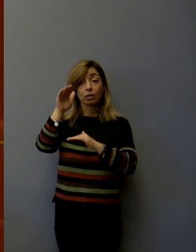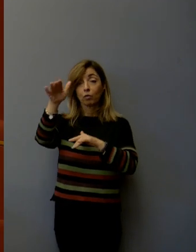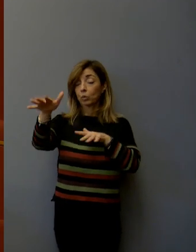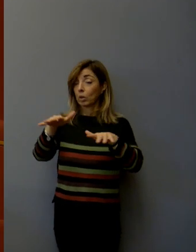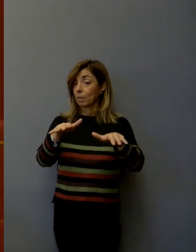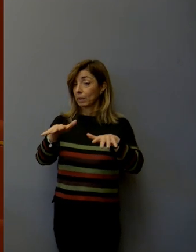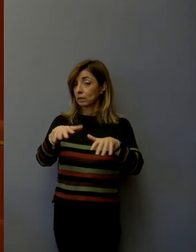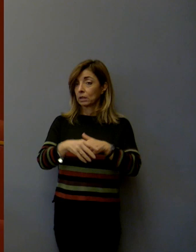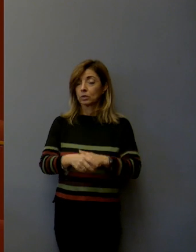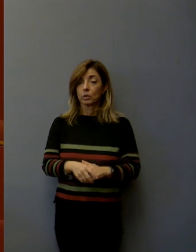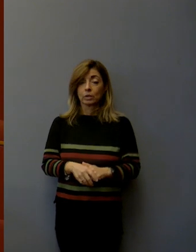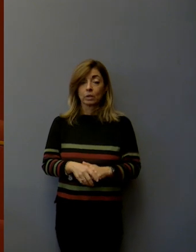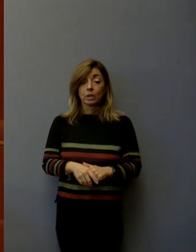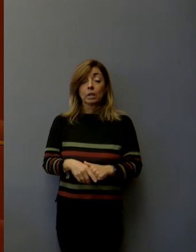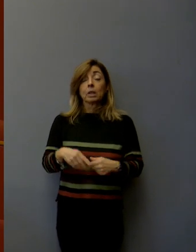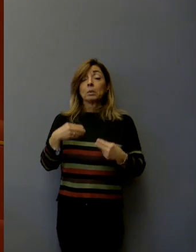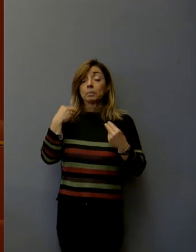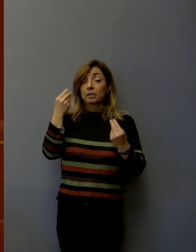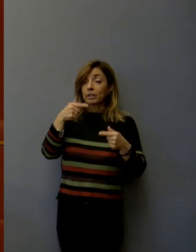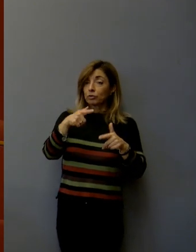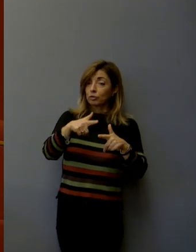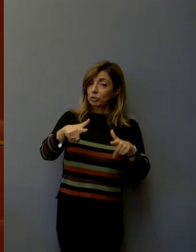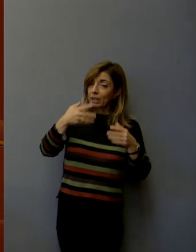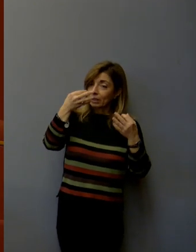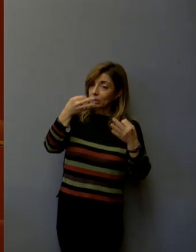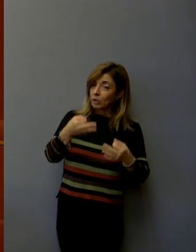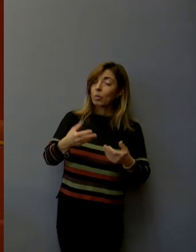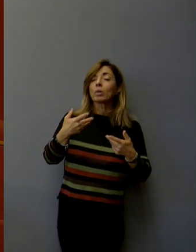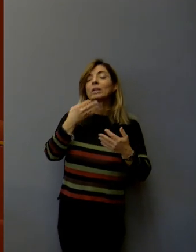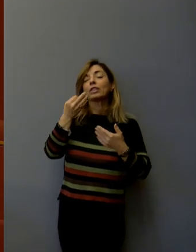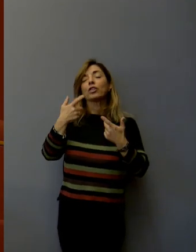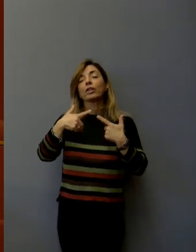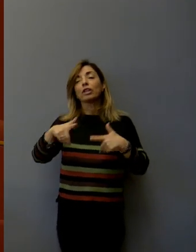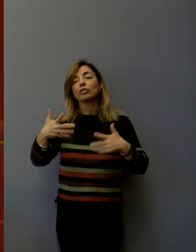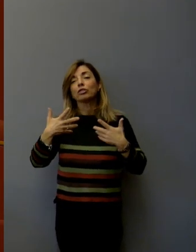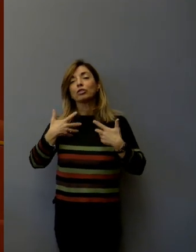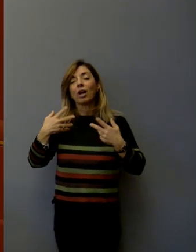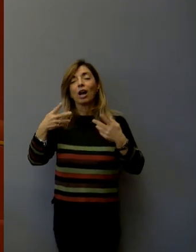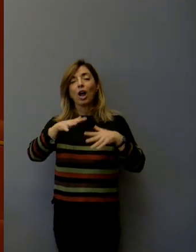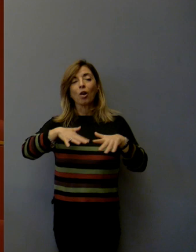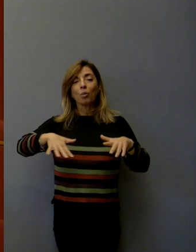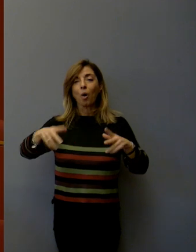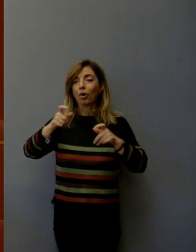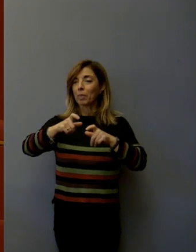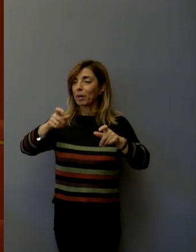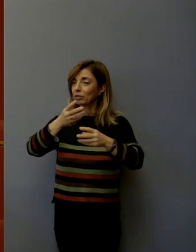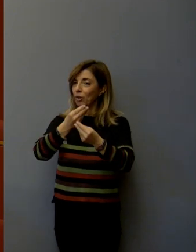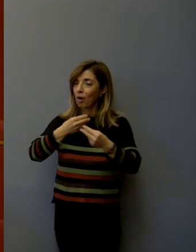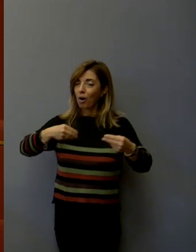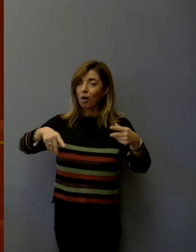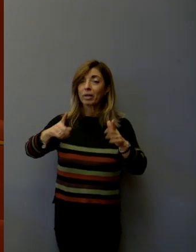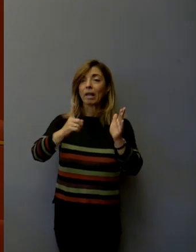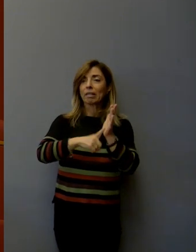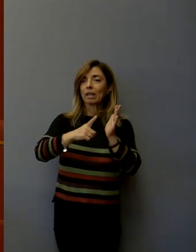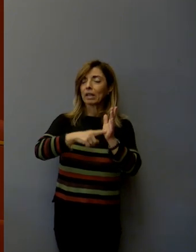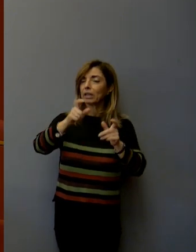amministrazione considerato che una città sicura è una città fatta di luoghi Vitali dove i diritti delle persone vanno di pari